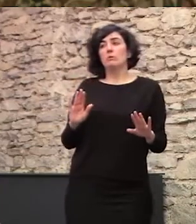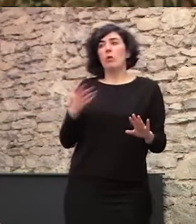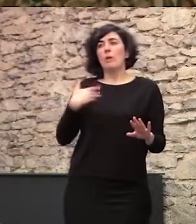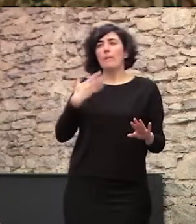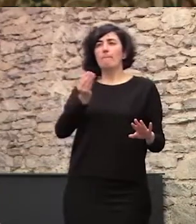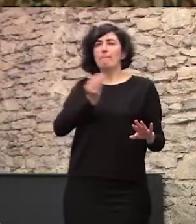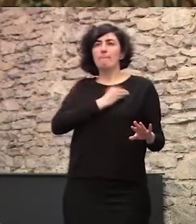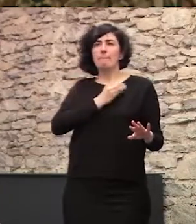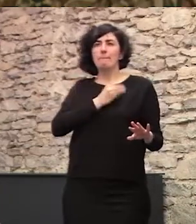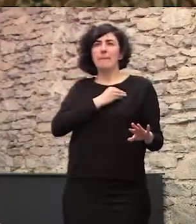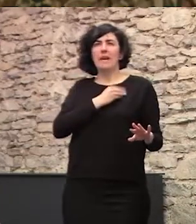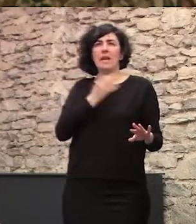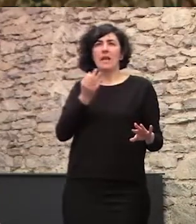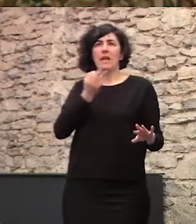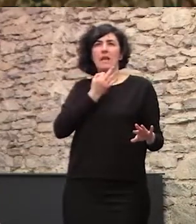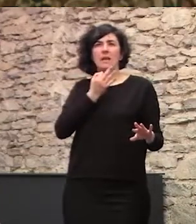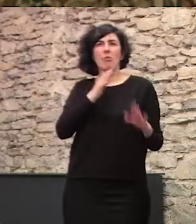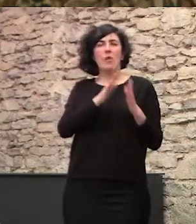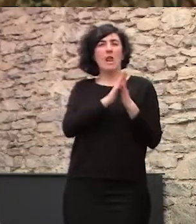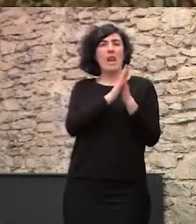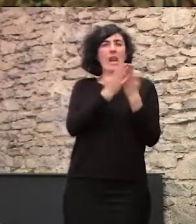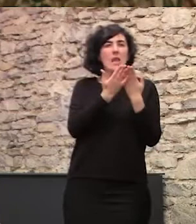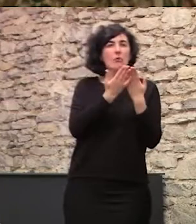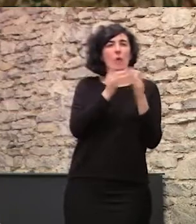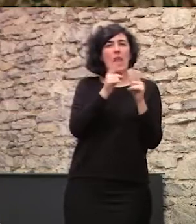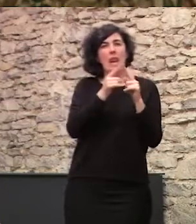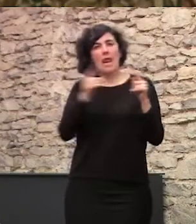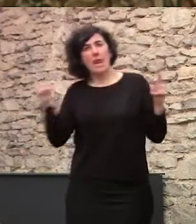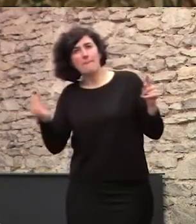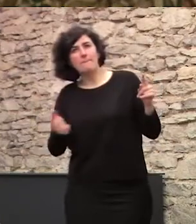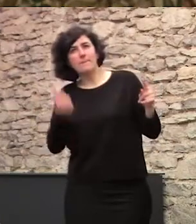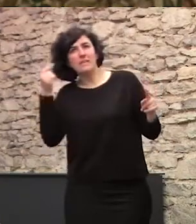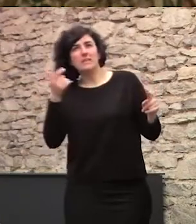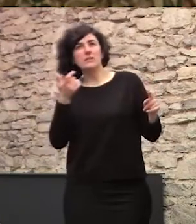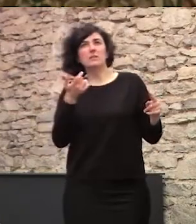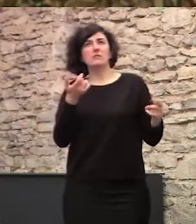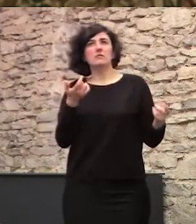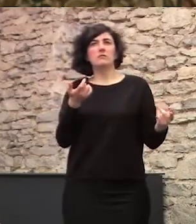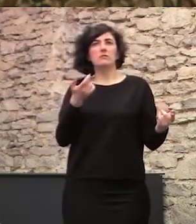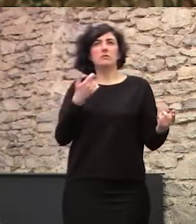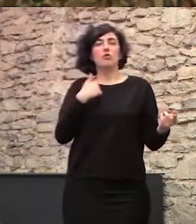igual ez nuela gehiago editatu edo ze, denbora pixka bat eukin nuen